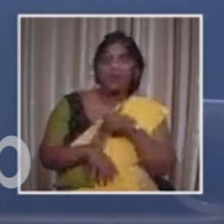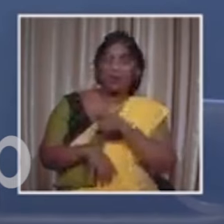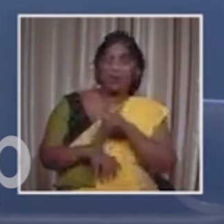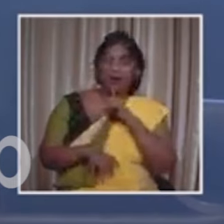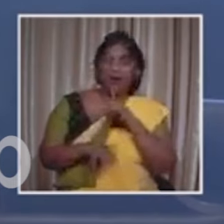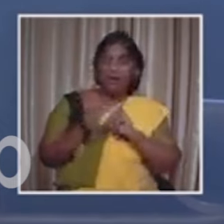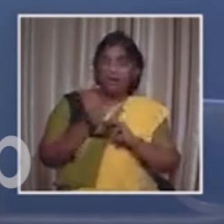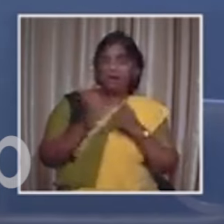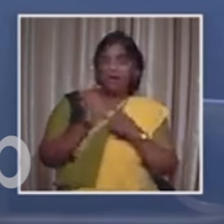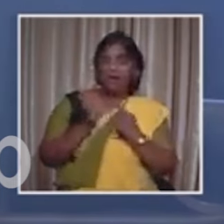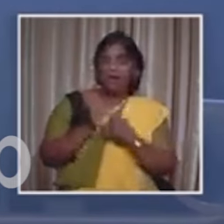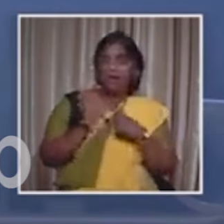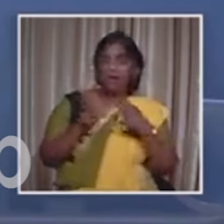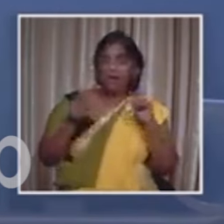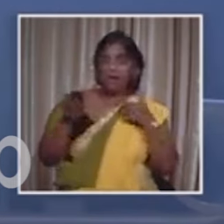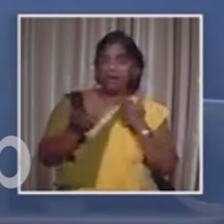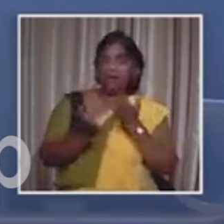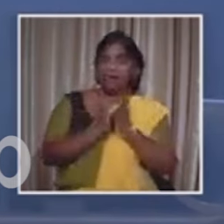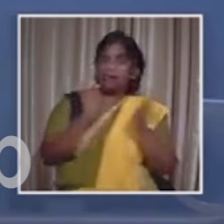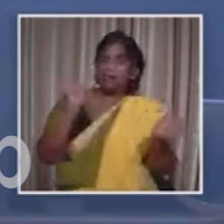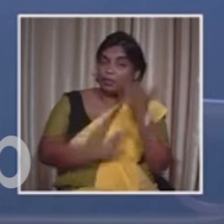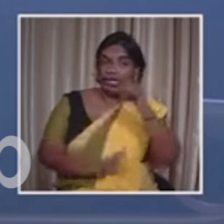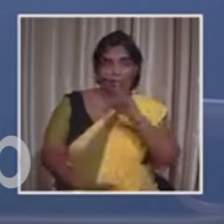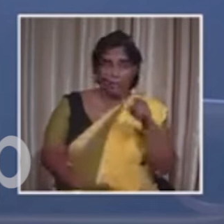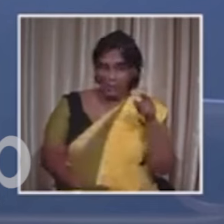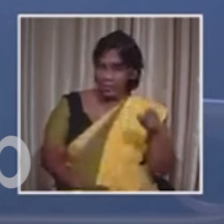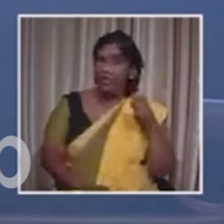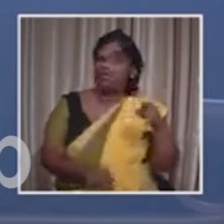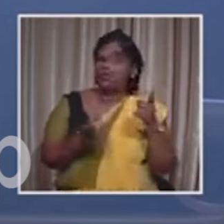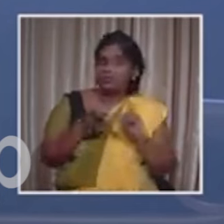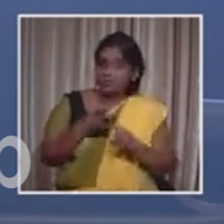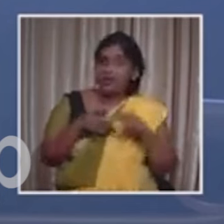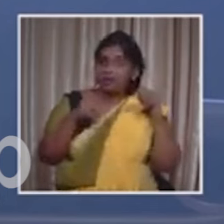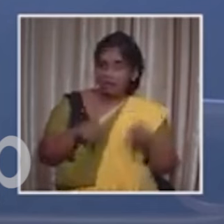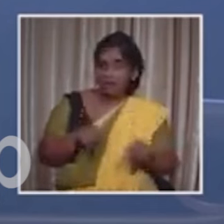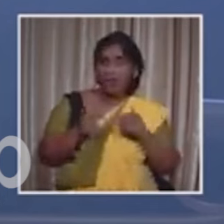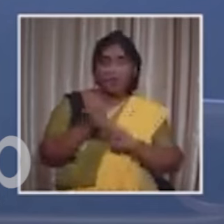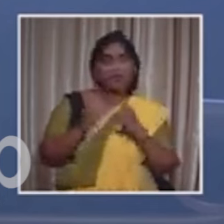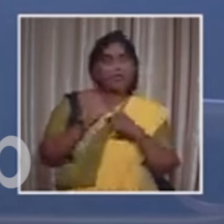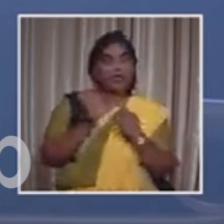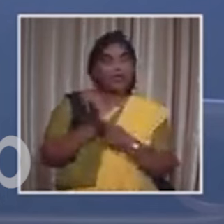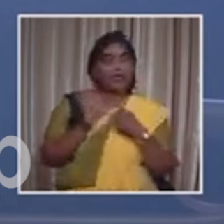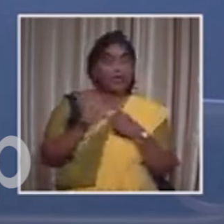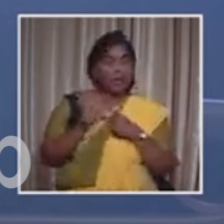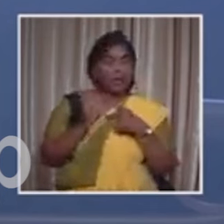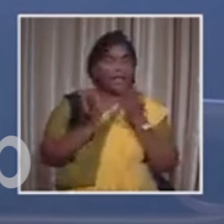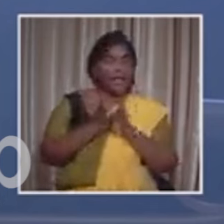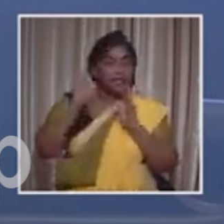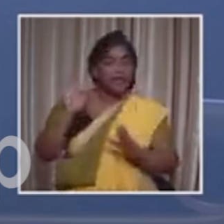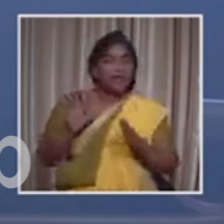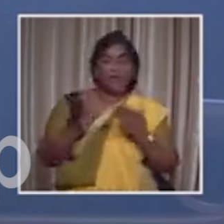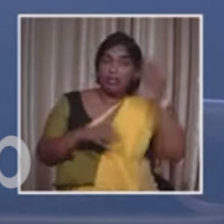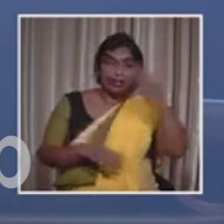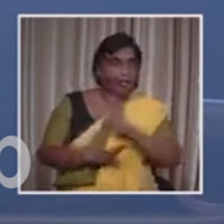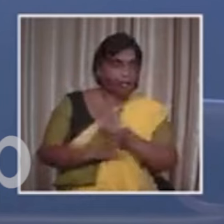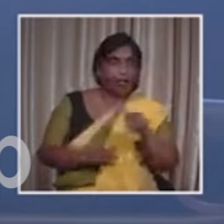සාරා ජෙස්මින්ව ඉන්දියාවට යවුවේ කියලා කිව්වේ. ඊළඟට ගරු කතානායකතුමනි අද සාරා ජෙස්මින් ඉන්දියාවේ ඉන්නවා මැරිලා නැහැයි කියන